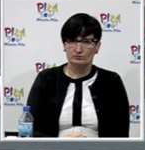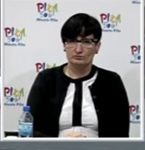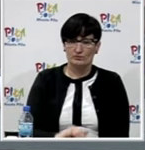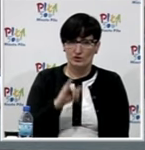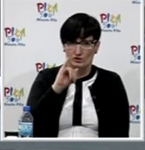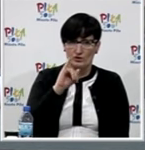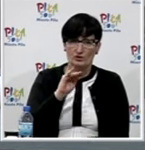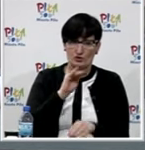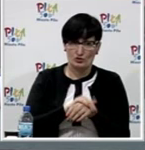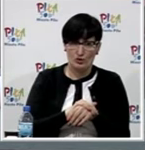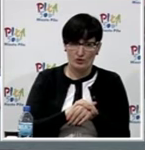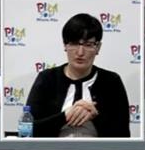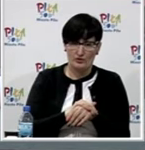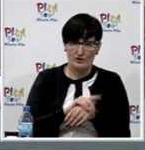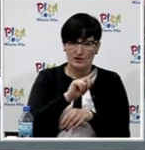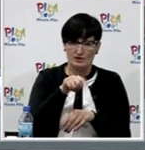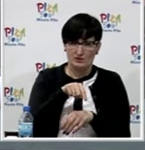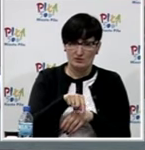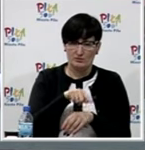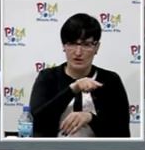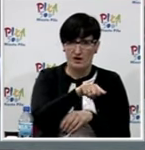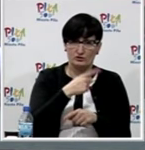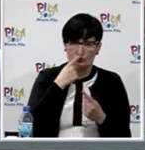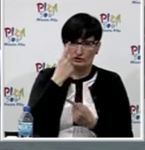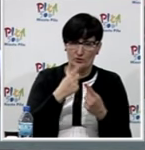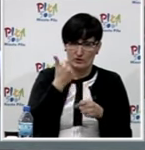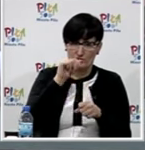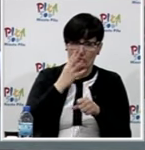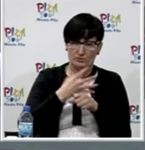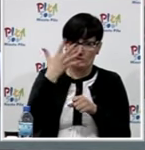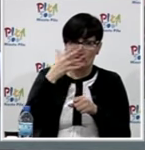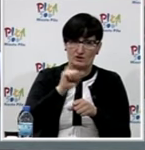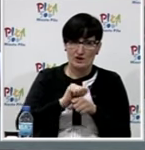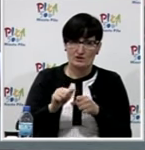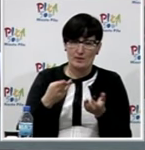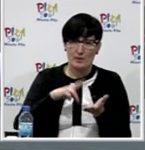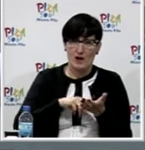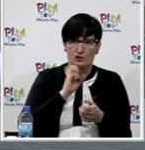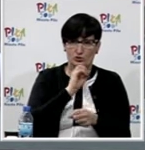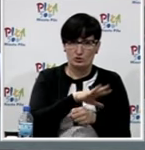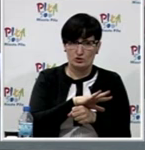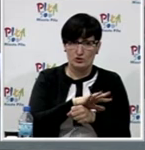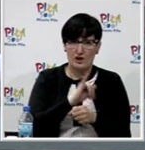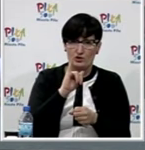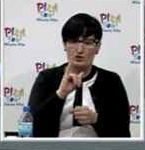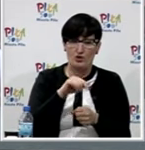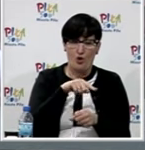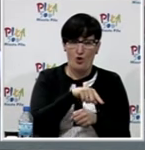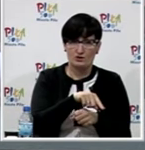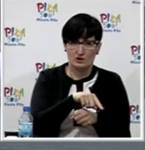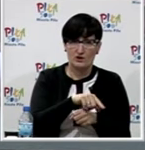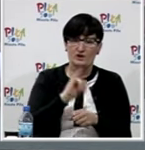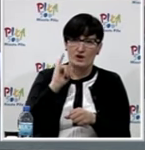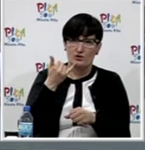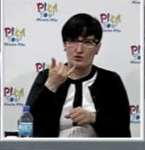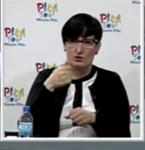tym ta działka jako 145 jest narzucona i oznakowana jako ciągi